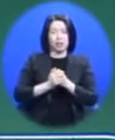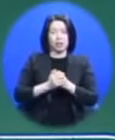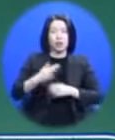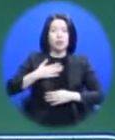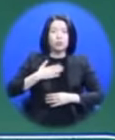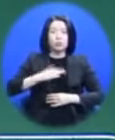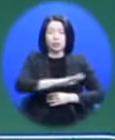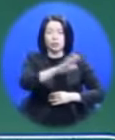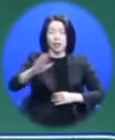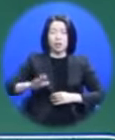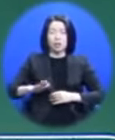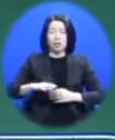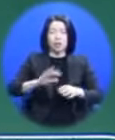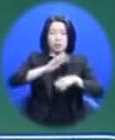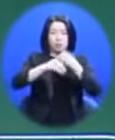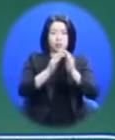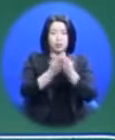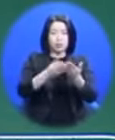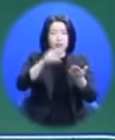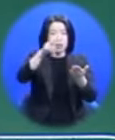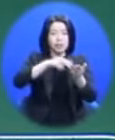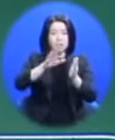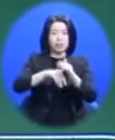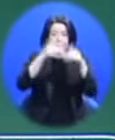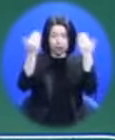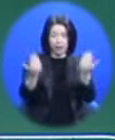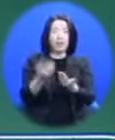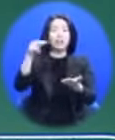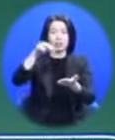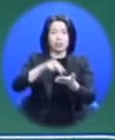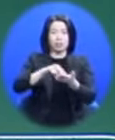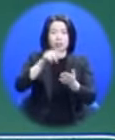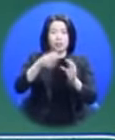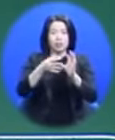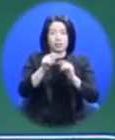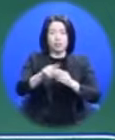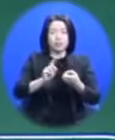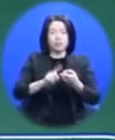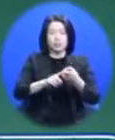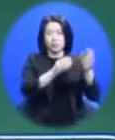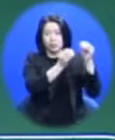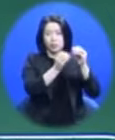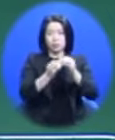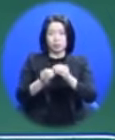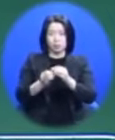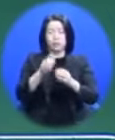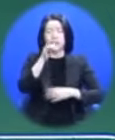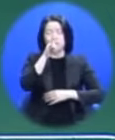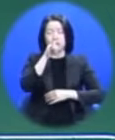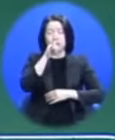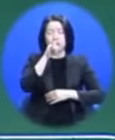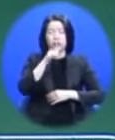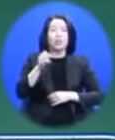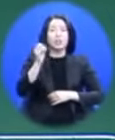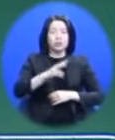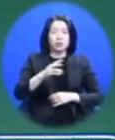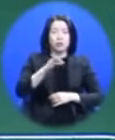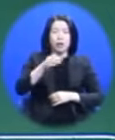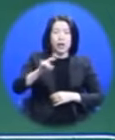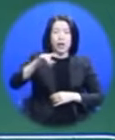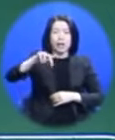저희가 오늘도 성경 봉독할 때 다 일어서셨잖아요. 그 전통을 따라하고 있는 것입니다. 그리고